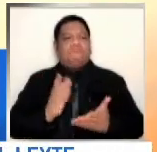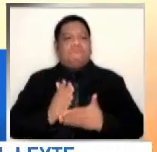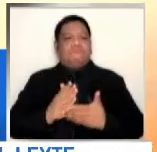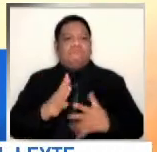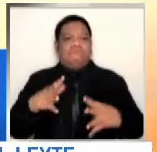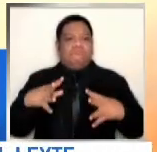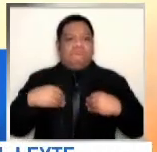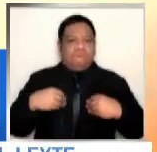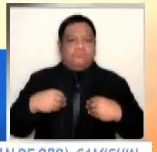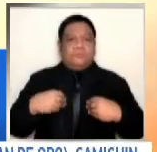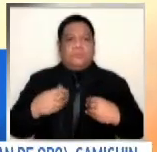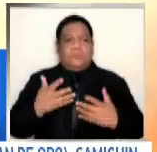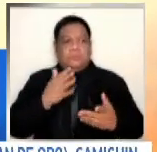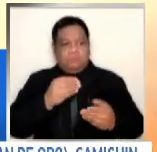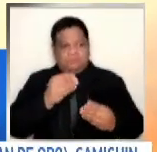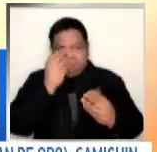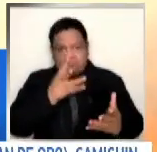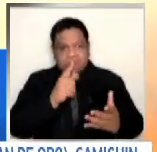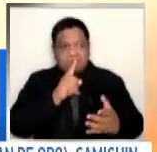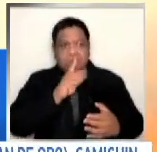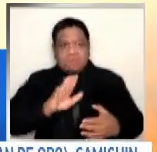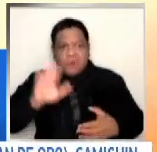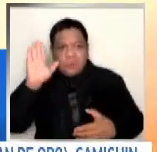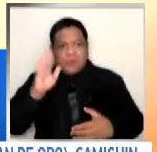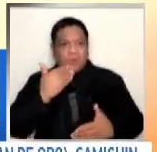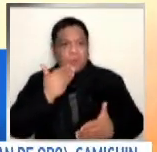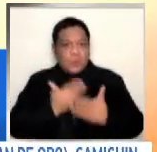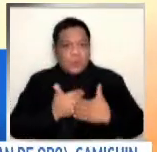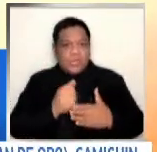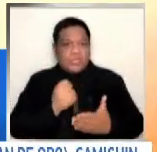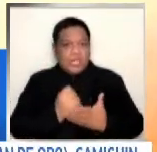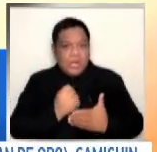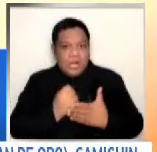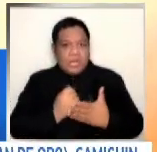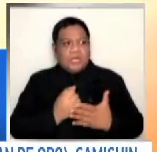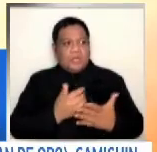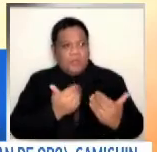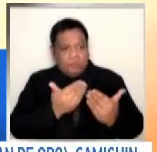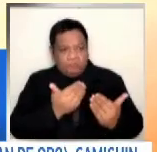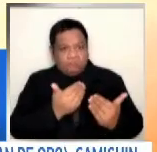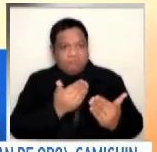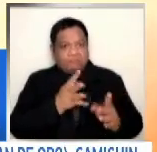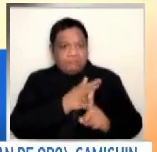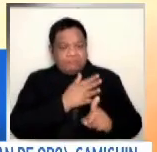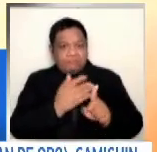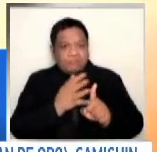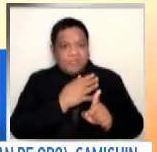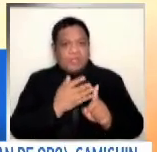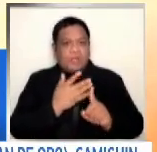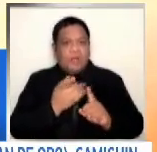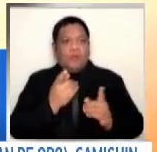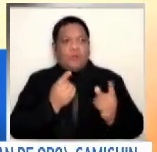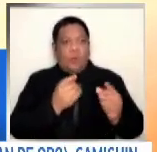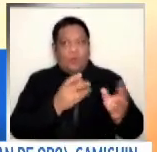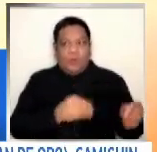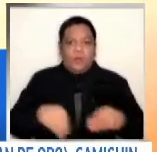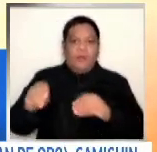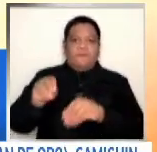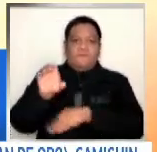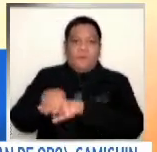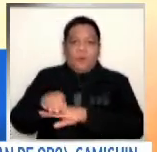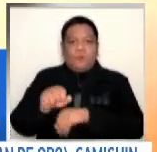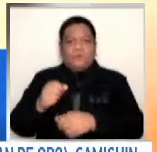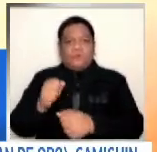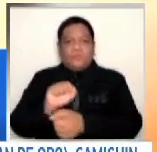pinapangakuan ng magandang sweldo, magandang trabaho, kaya pala a forced slavery, pambayad ng utang, or